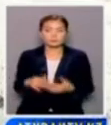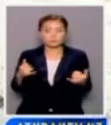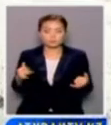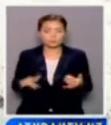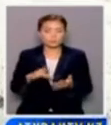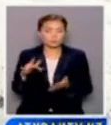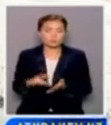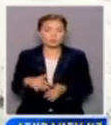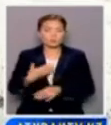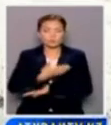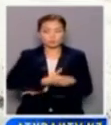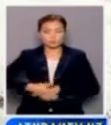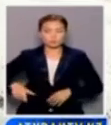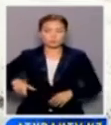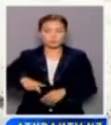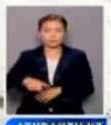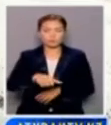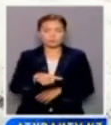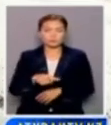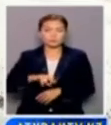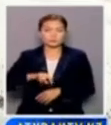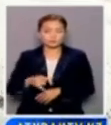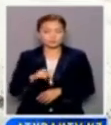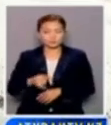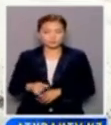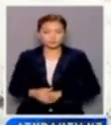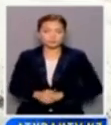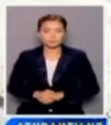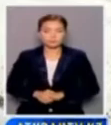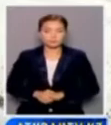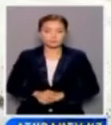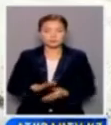қала сыртындағы кіреберістегі тас жолдың сиқы мынау. Асфальттар үгітіліп,